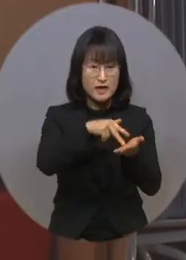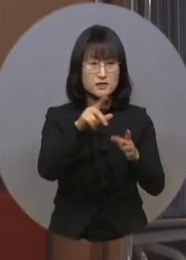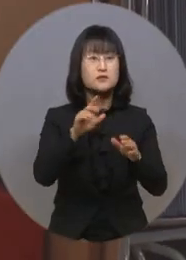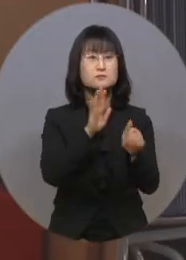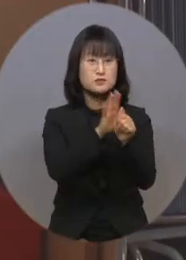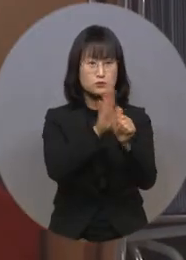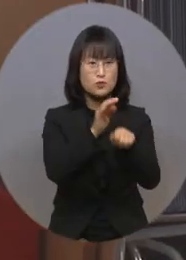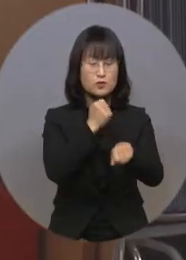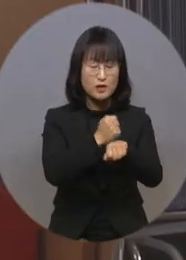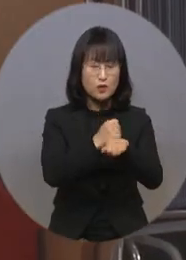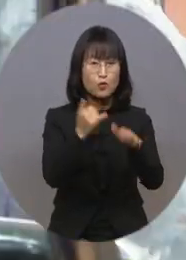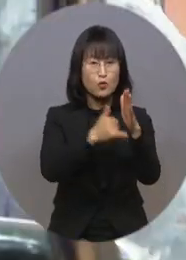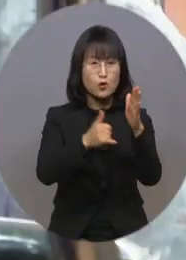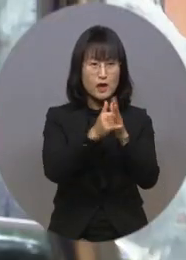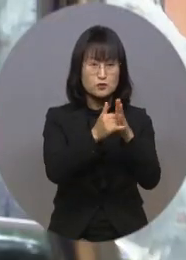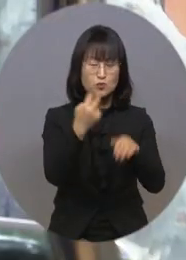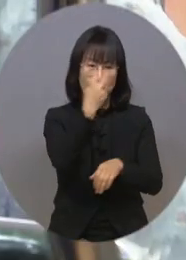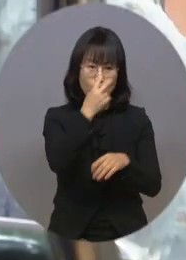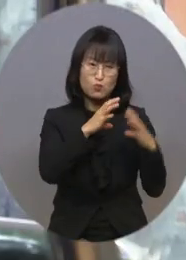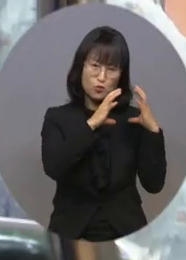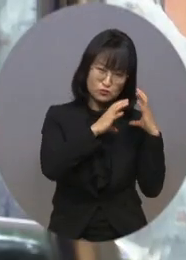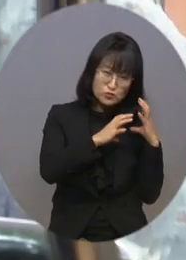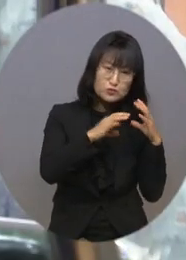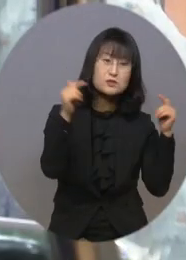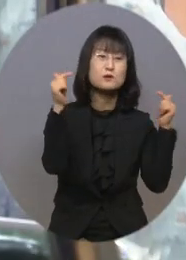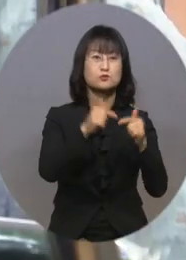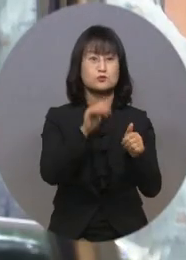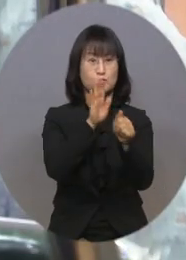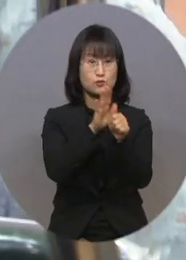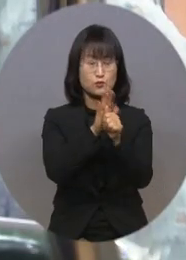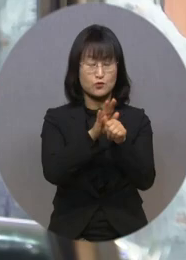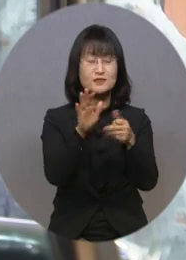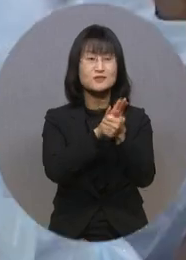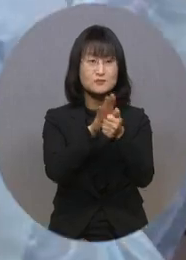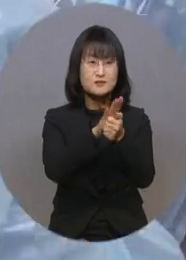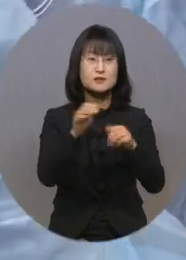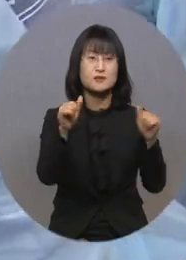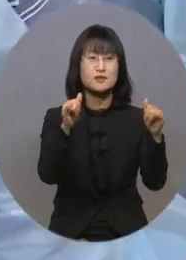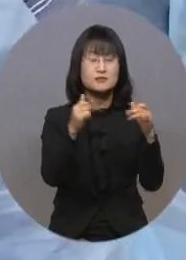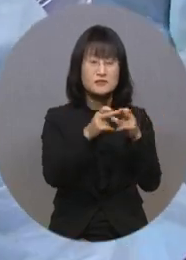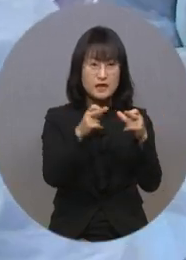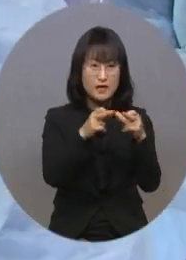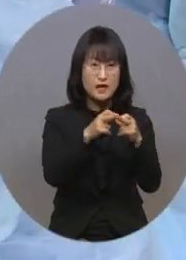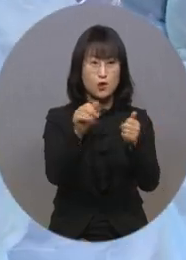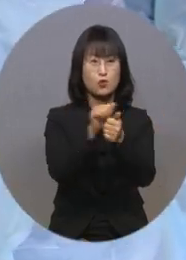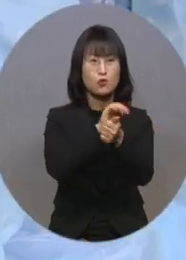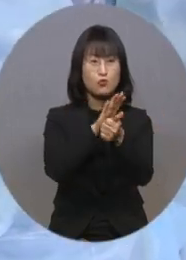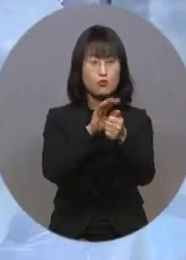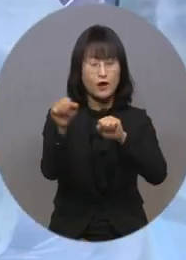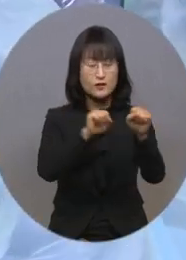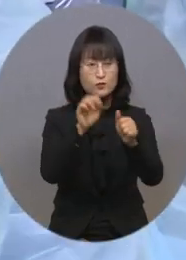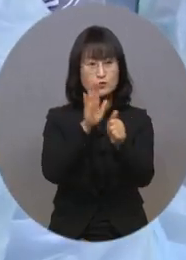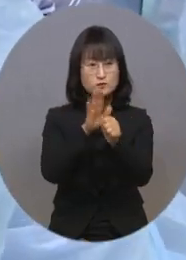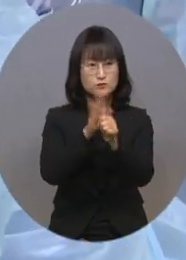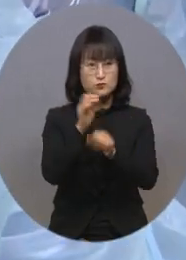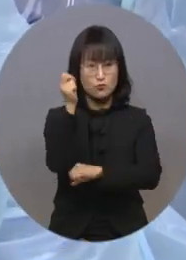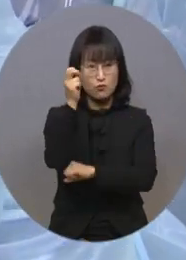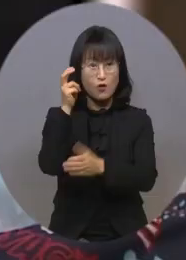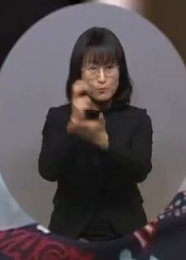그 가족의 돌봄 부담을 경감하는 서비스로 장애인 활동지원 법률에 근거해